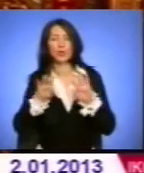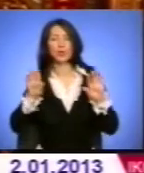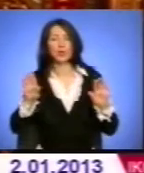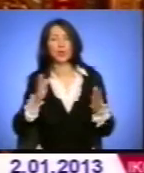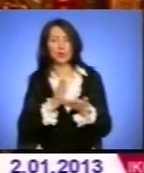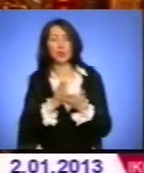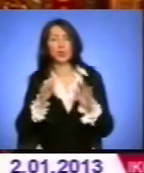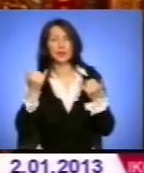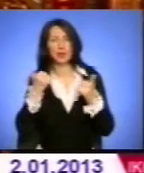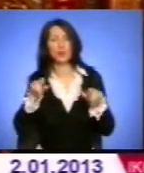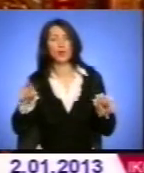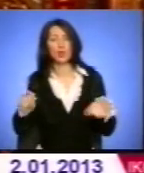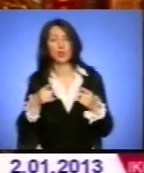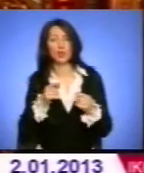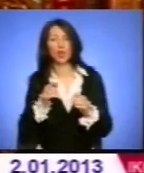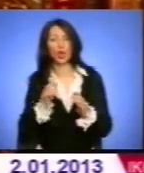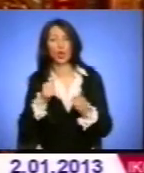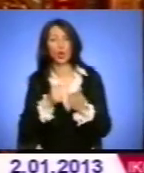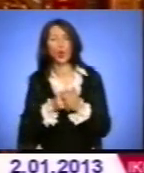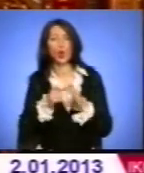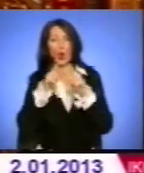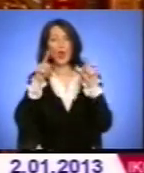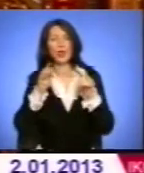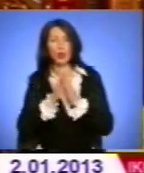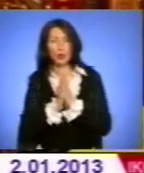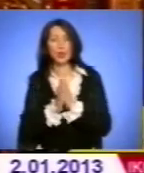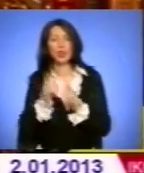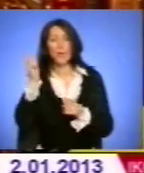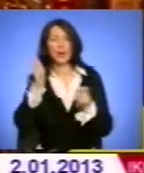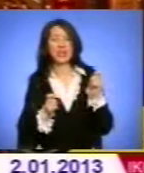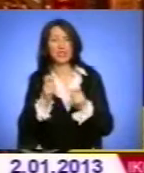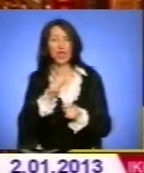різних куточків України та світу. Ікона має лікувальну